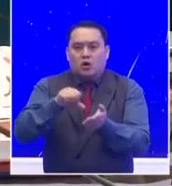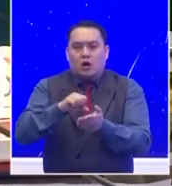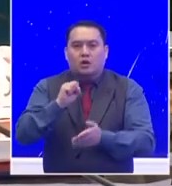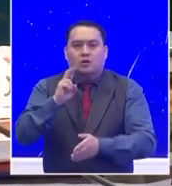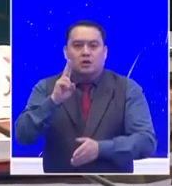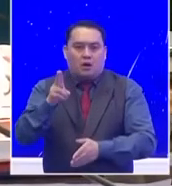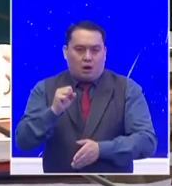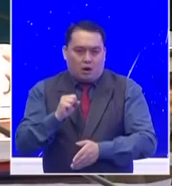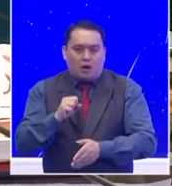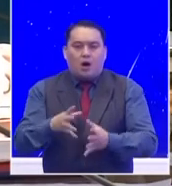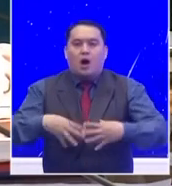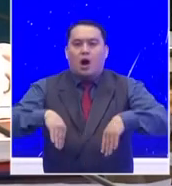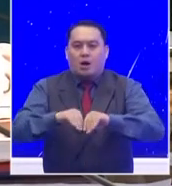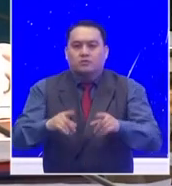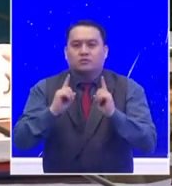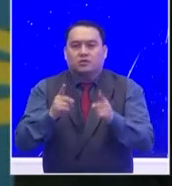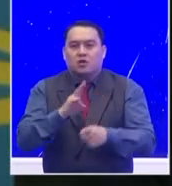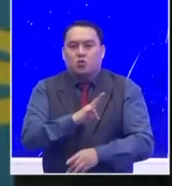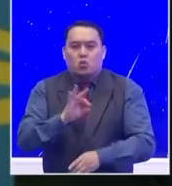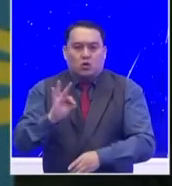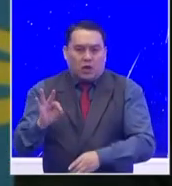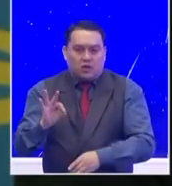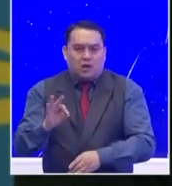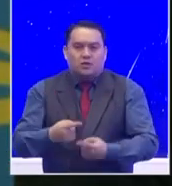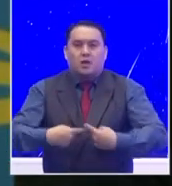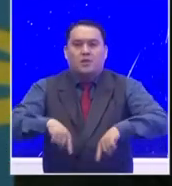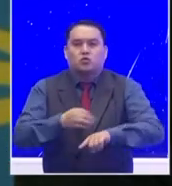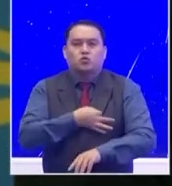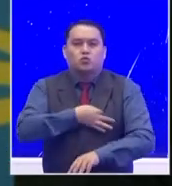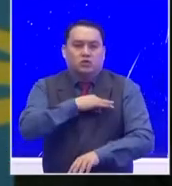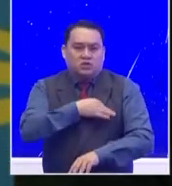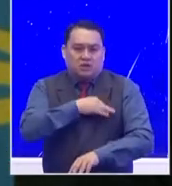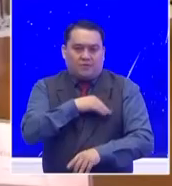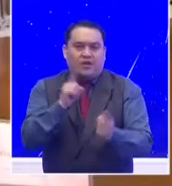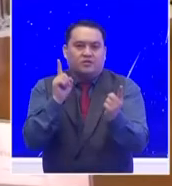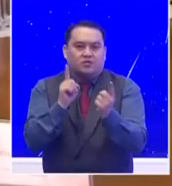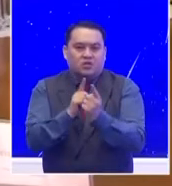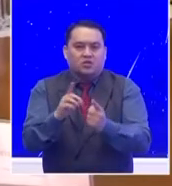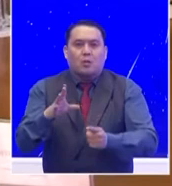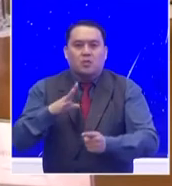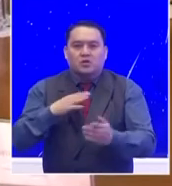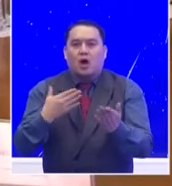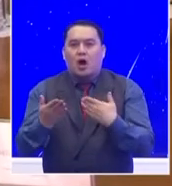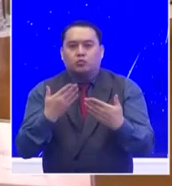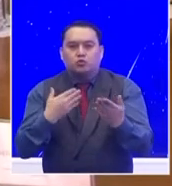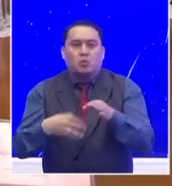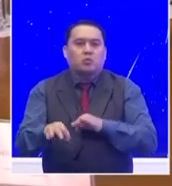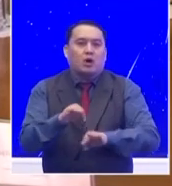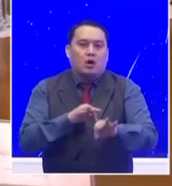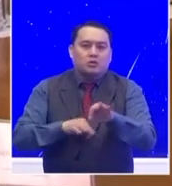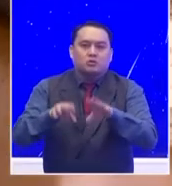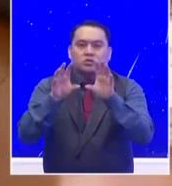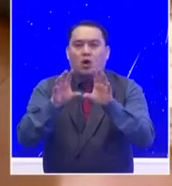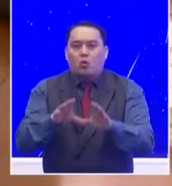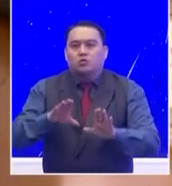представителей АНК, Совета общественного согласия, партии Нур-Отан и Департамента юстиции. В ходе встречи состоялось обсуждение проекта закона